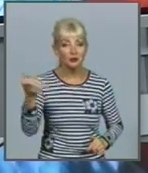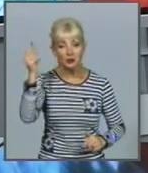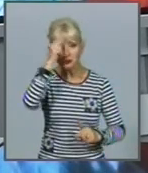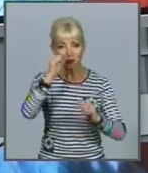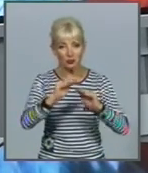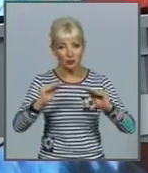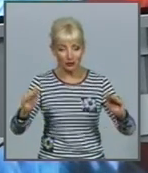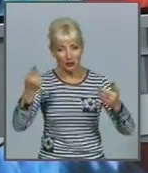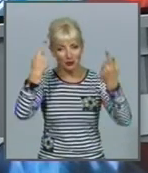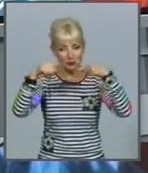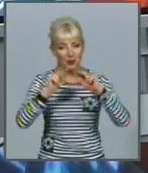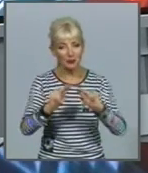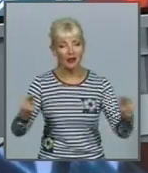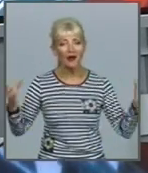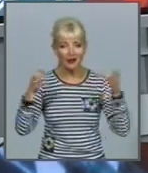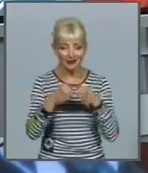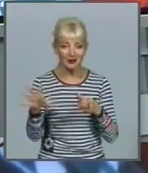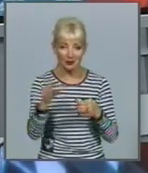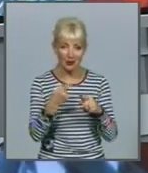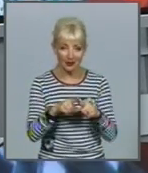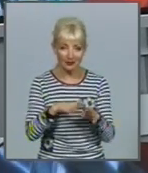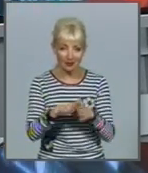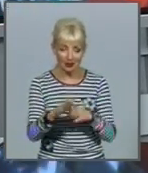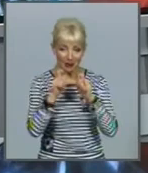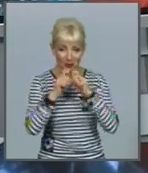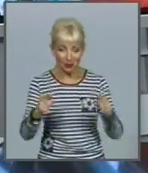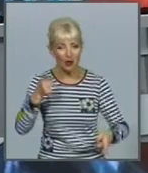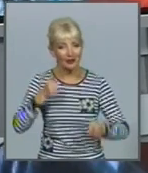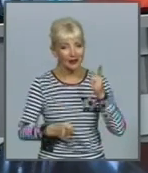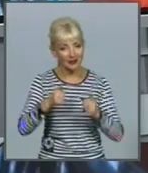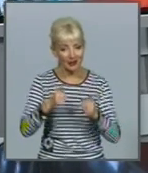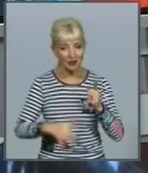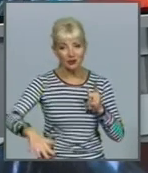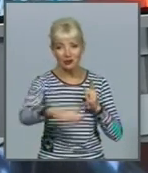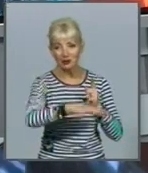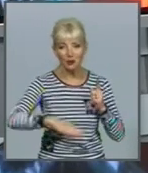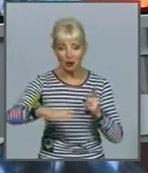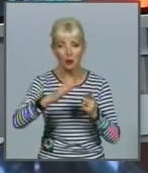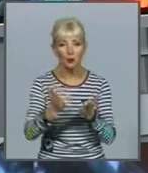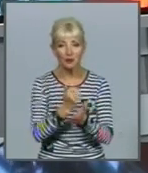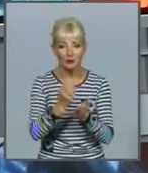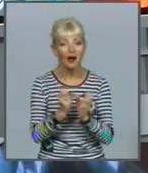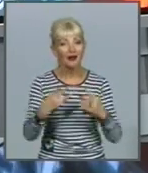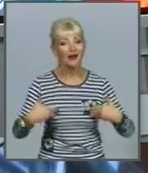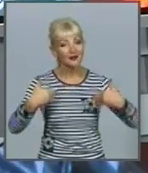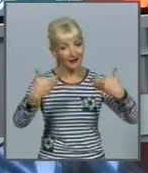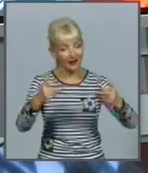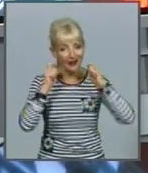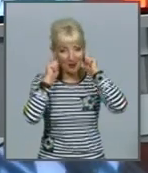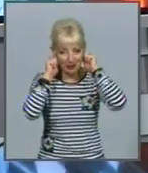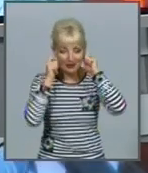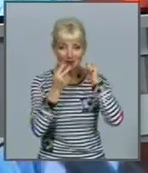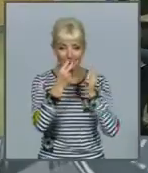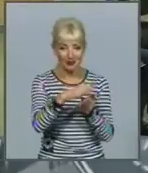педагогічний колектив – все це робить навчальний заклад справжньою територією успіху. Як вітали іменинників, дивіться далі в сюжеті Анжели